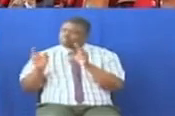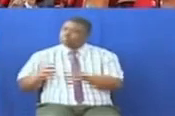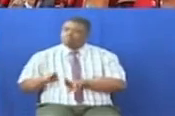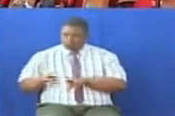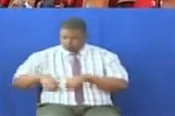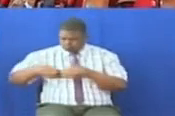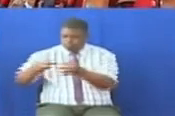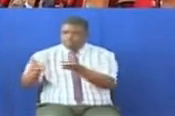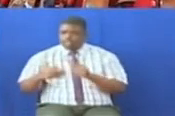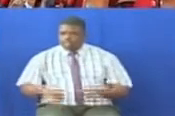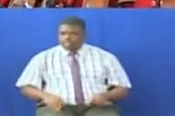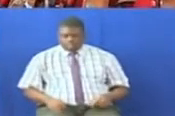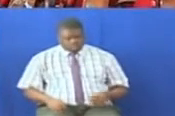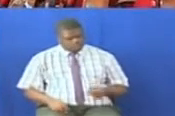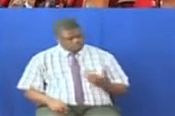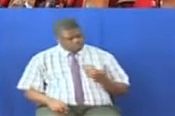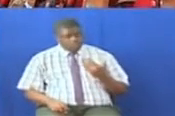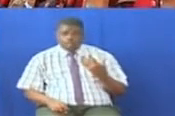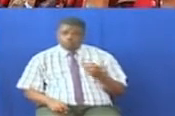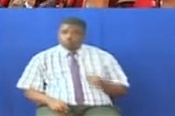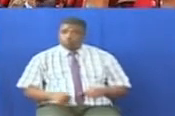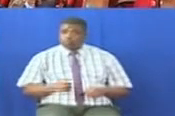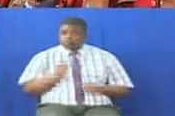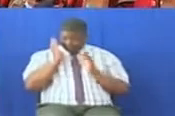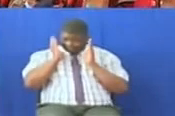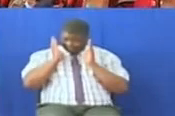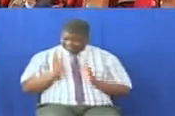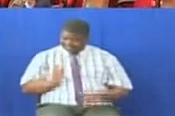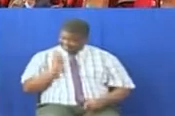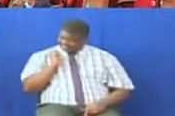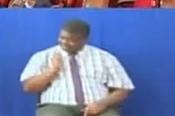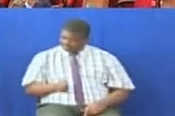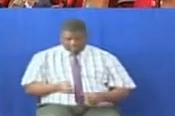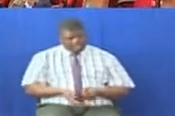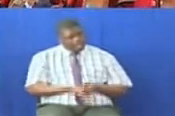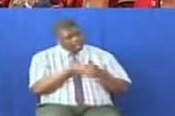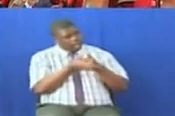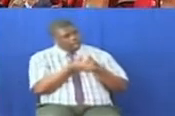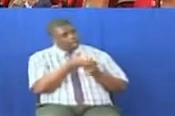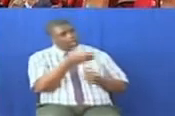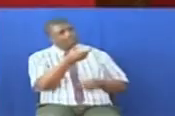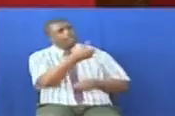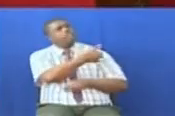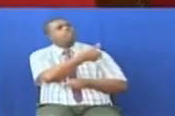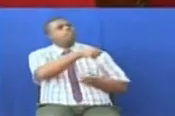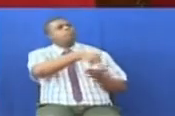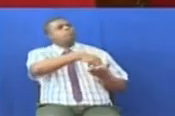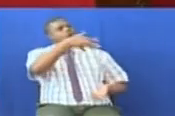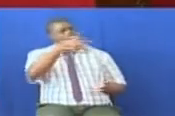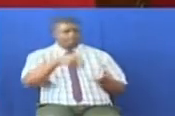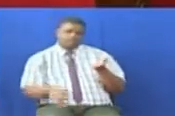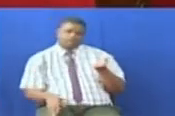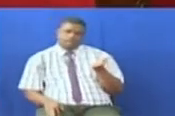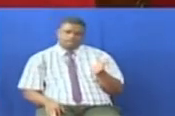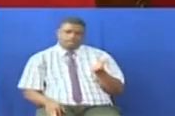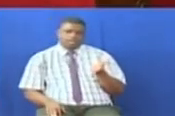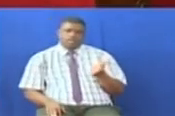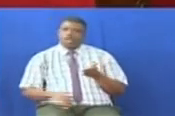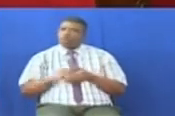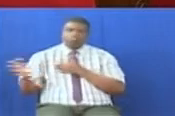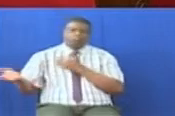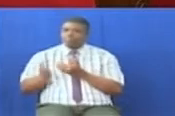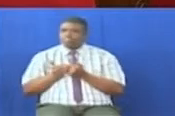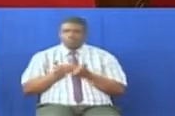Mheshimiwa Spika, jambo lingine ambalo ningependa kulichangia ni gharama za matibabu, ni kutokurejeshwa kwa gharama